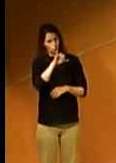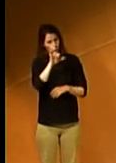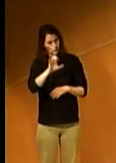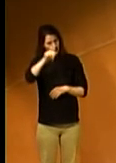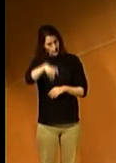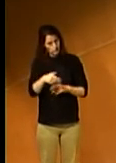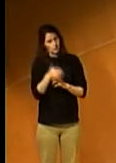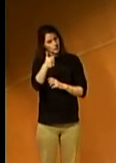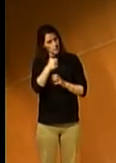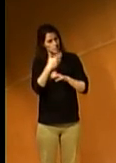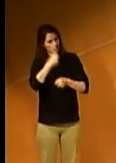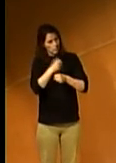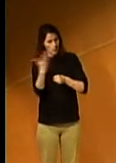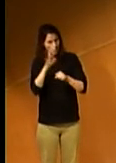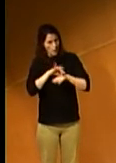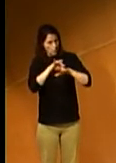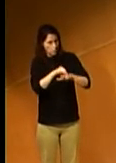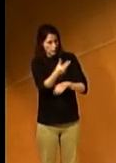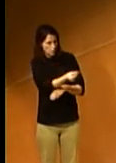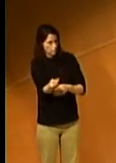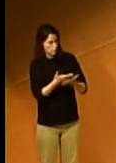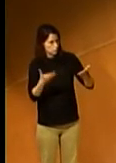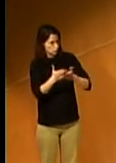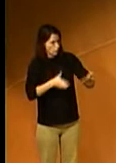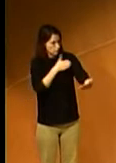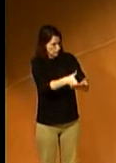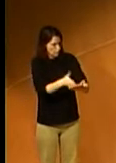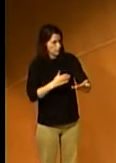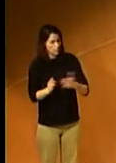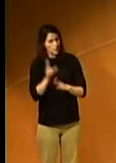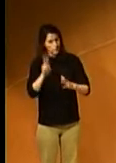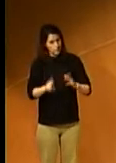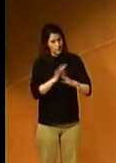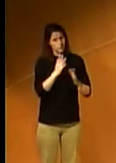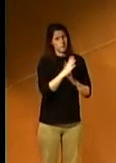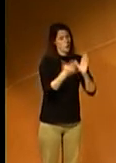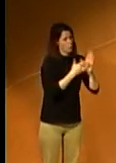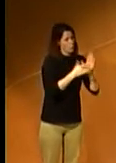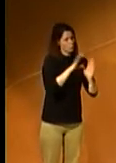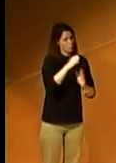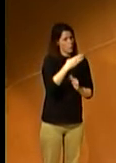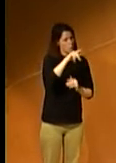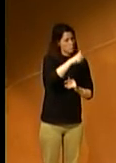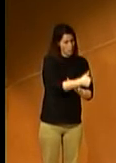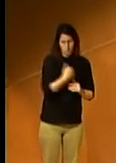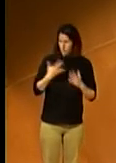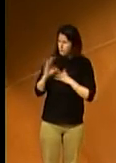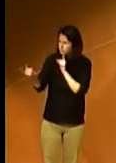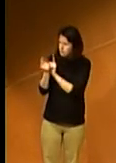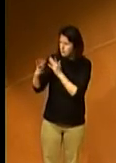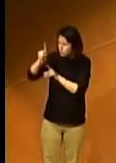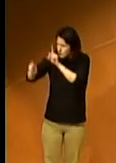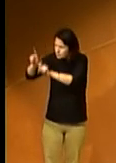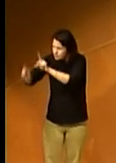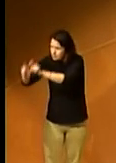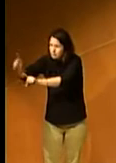de handicap, que j'ai eu le plaisir d'interviewer pour le numéro d'Empan. Donc on pourra réfléchir à ça